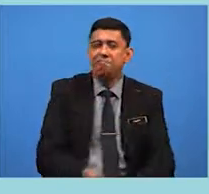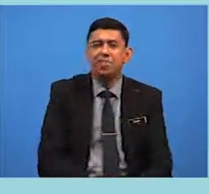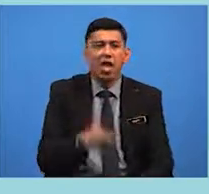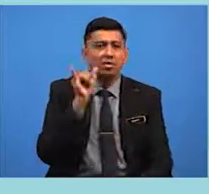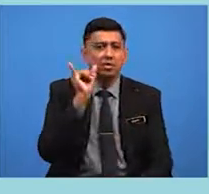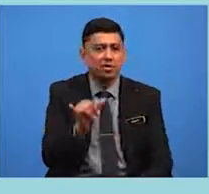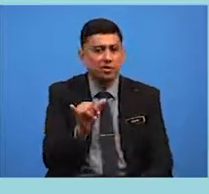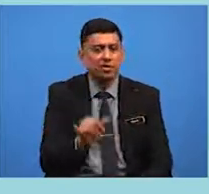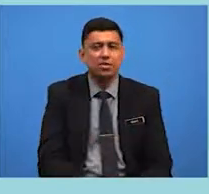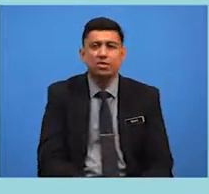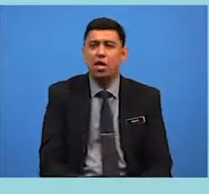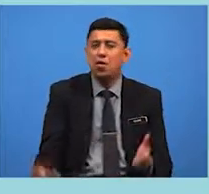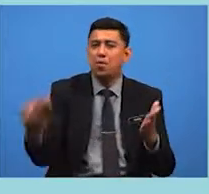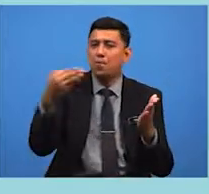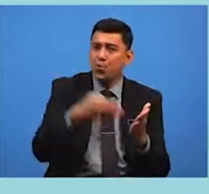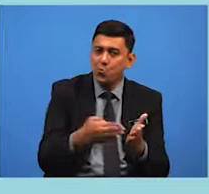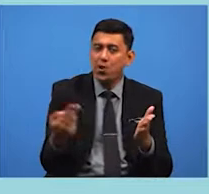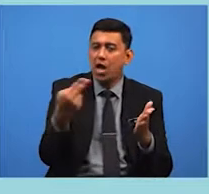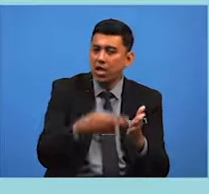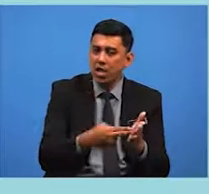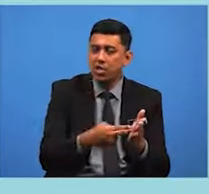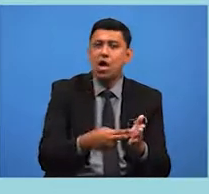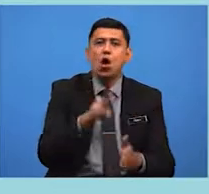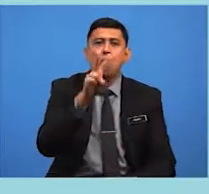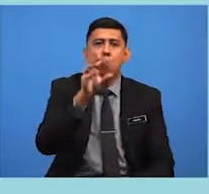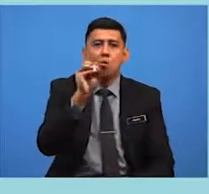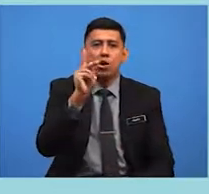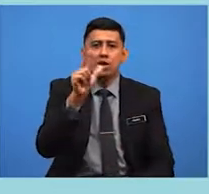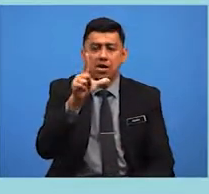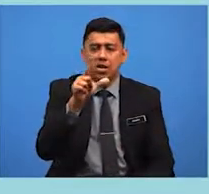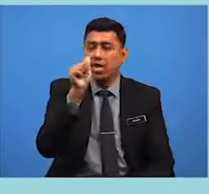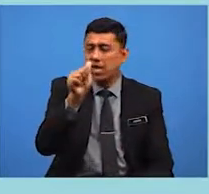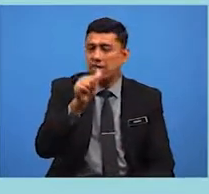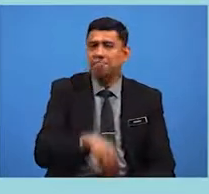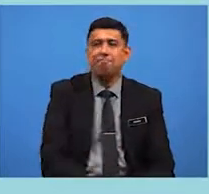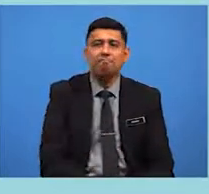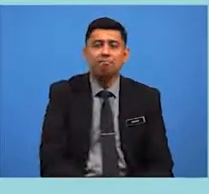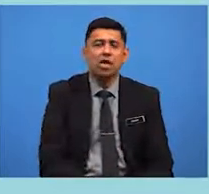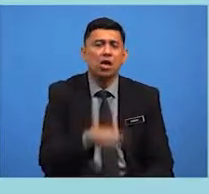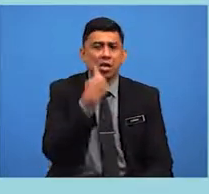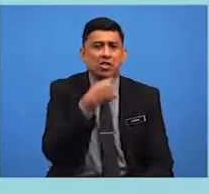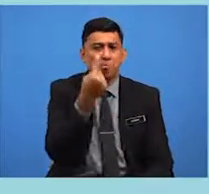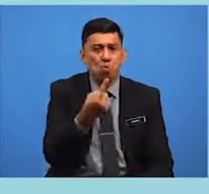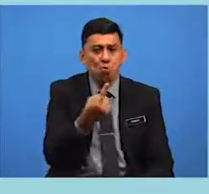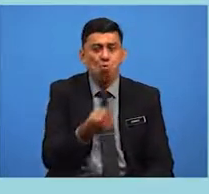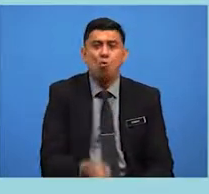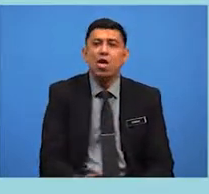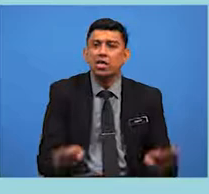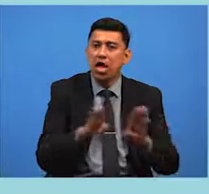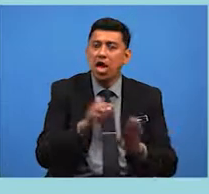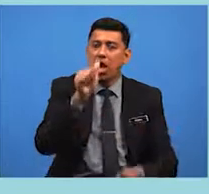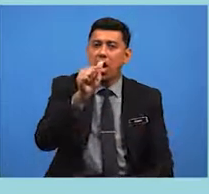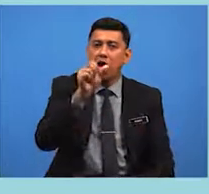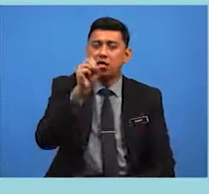Ya, pengulangan vokal A dalam baris ayat ini disebut sebagai